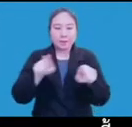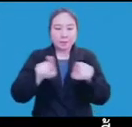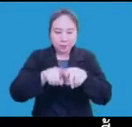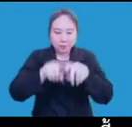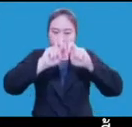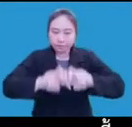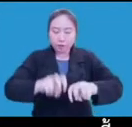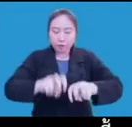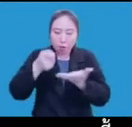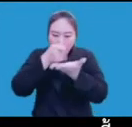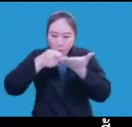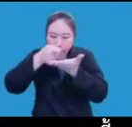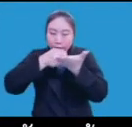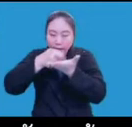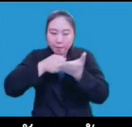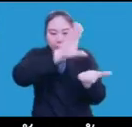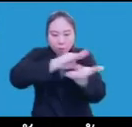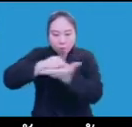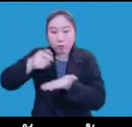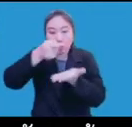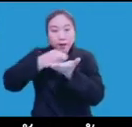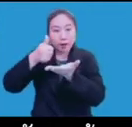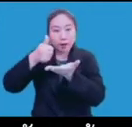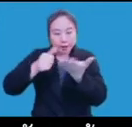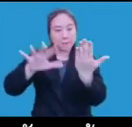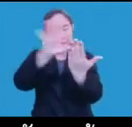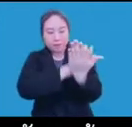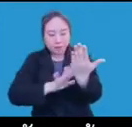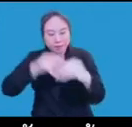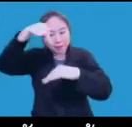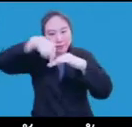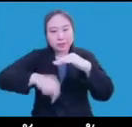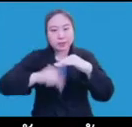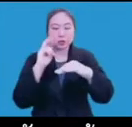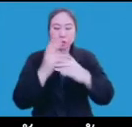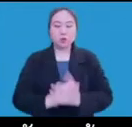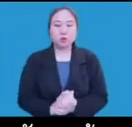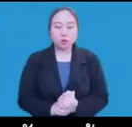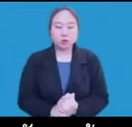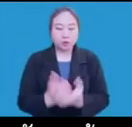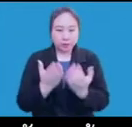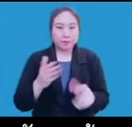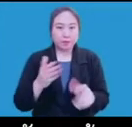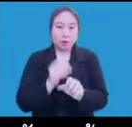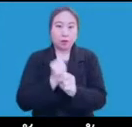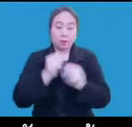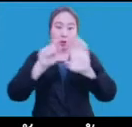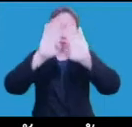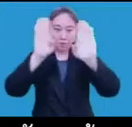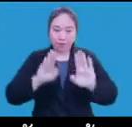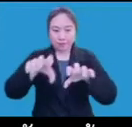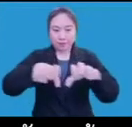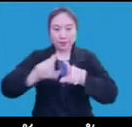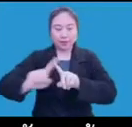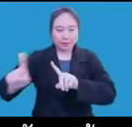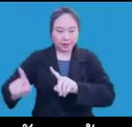visualization ให้สามารถค้นหาข้อมูลได้นะครับทั้งภาพใหญ่และภาพลึกนะฮะซึ่งนี่คือส่วนที่เราดีไซน์ออกมาในส่วน visualization อัน